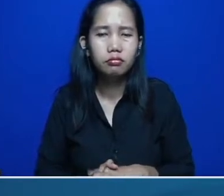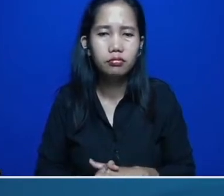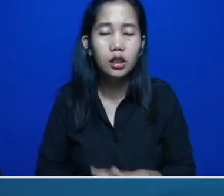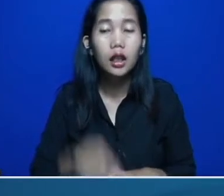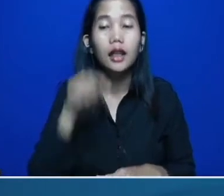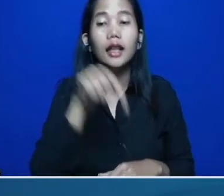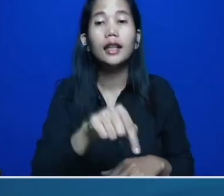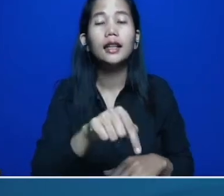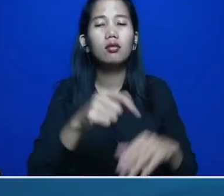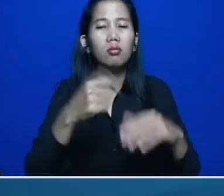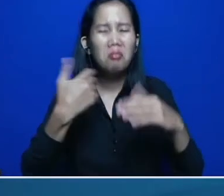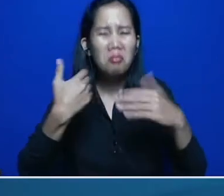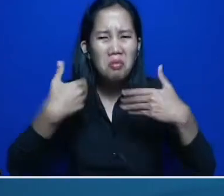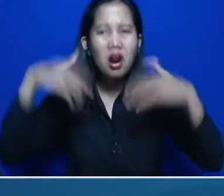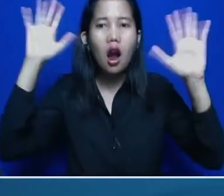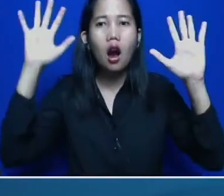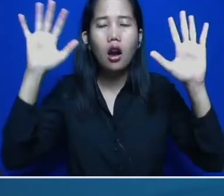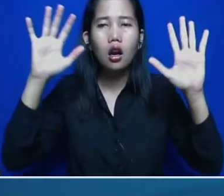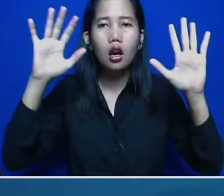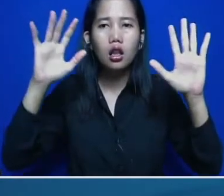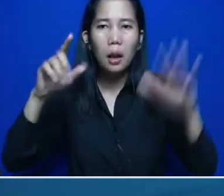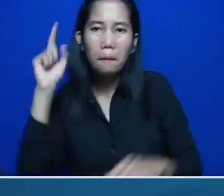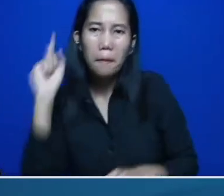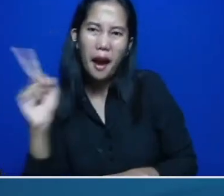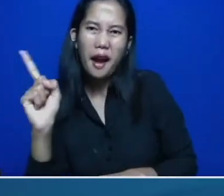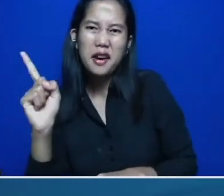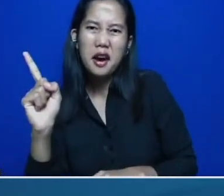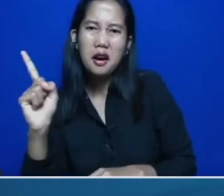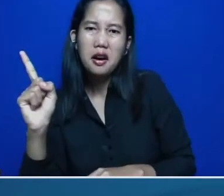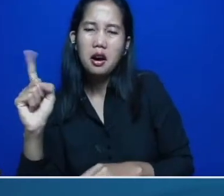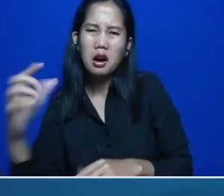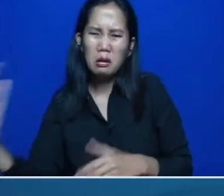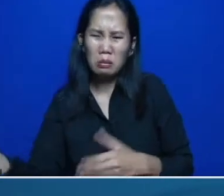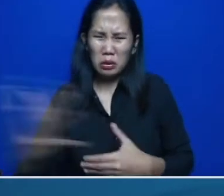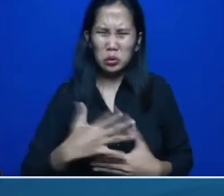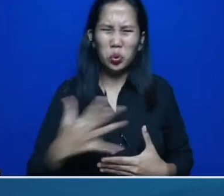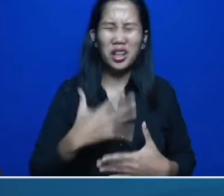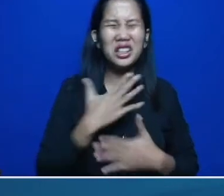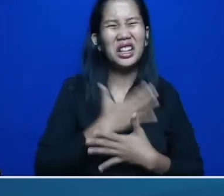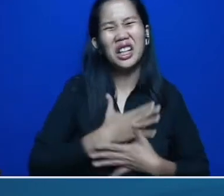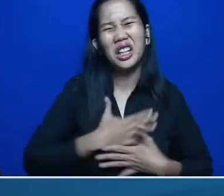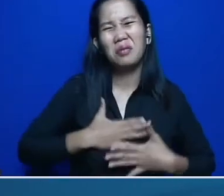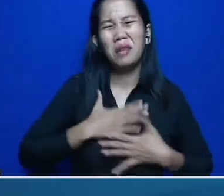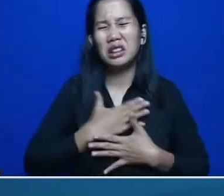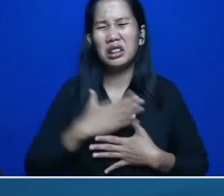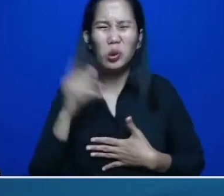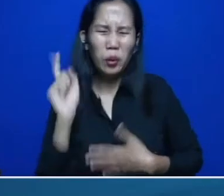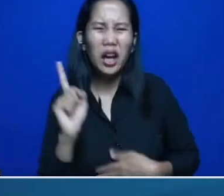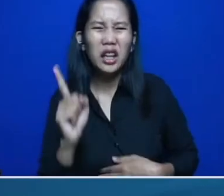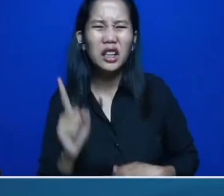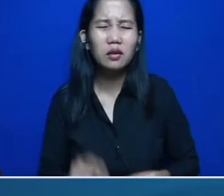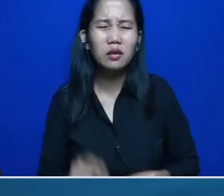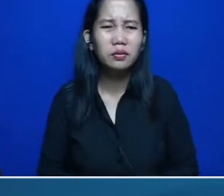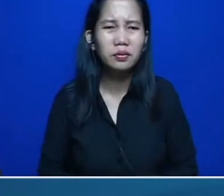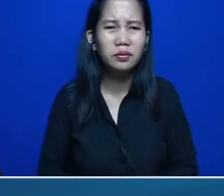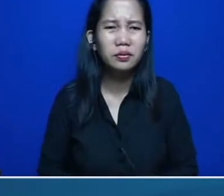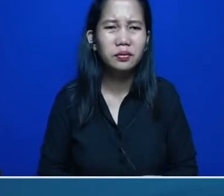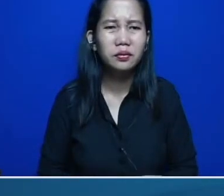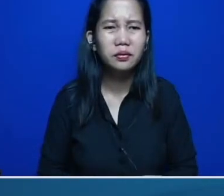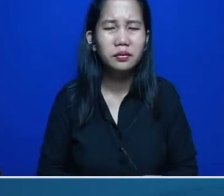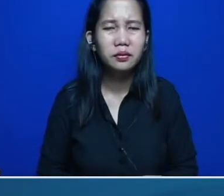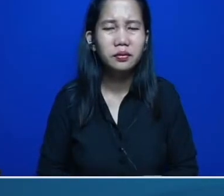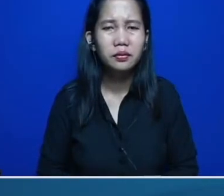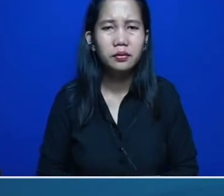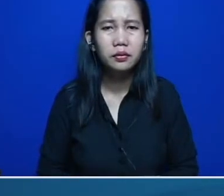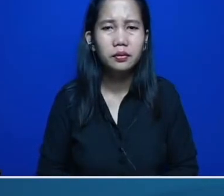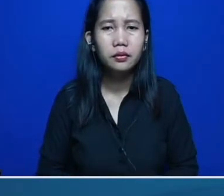cawan yang mengalir masuk dengan nikmat Wow sepertinya jago kita minum seperti Slawi